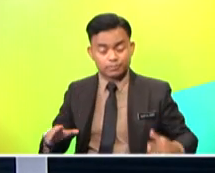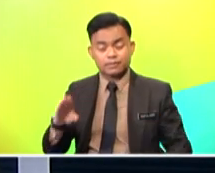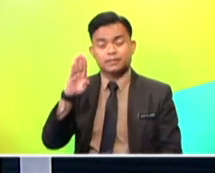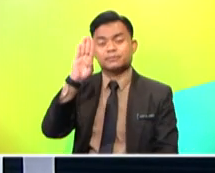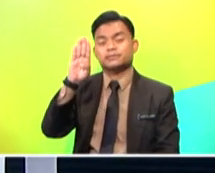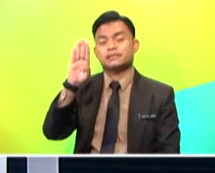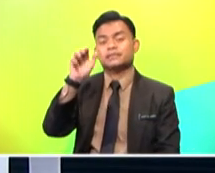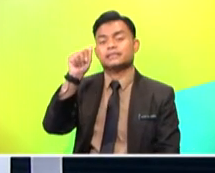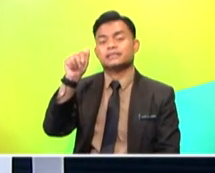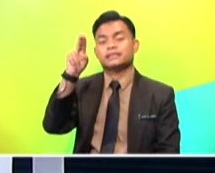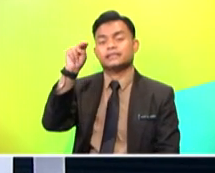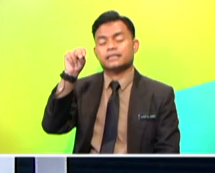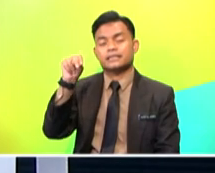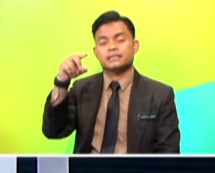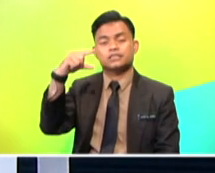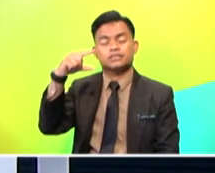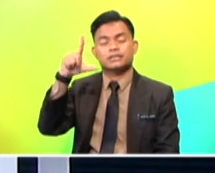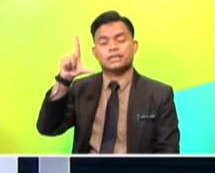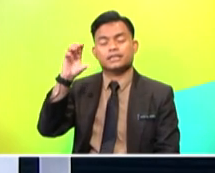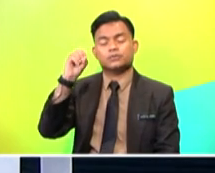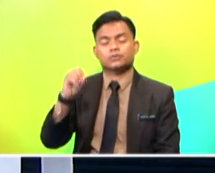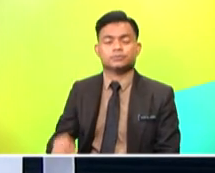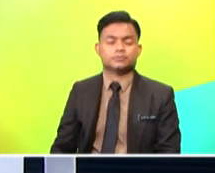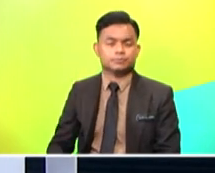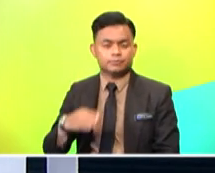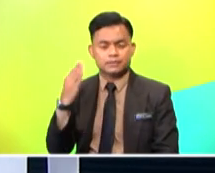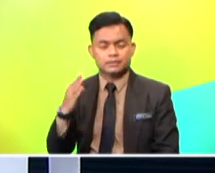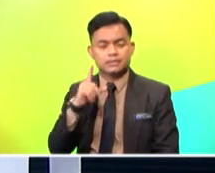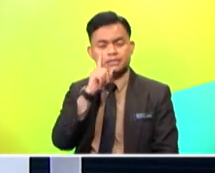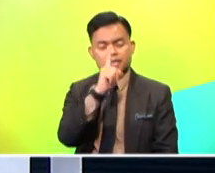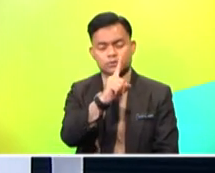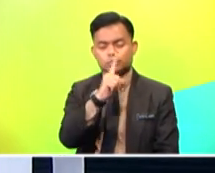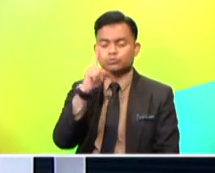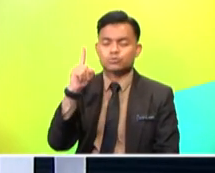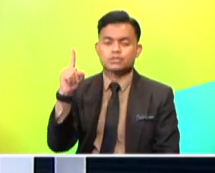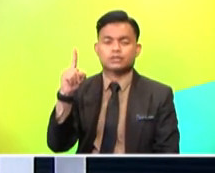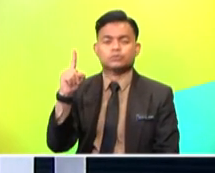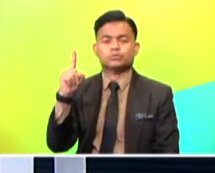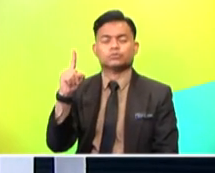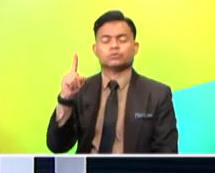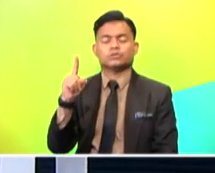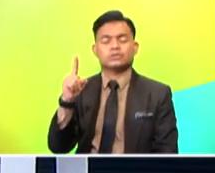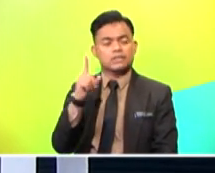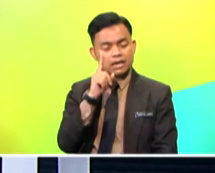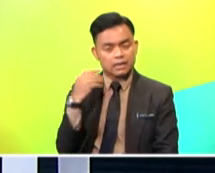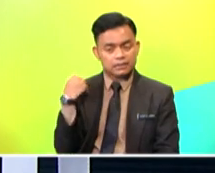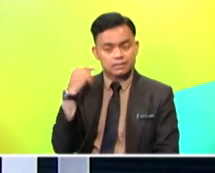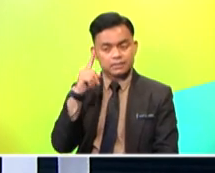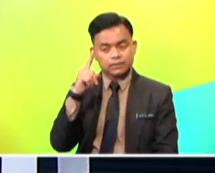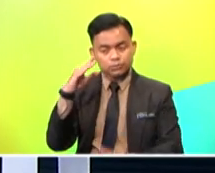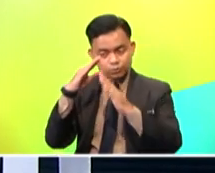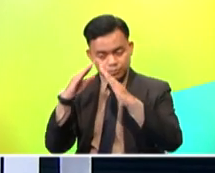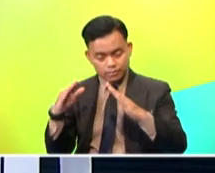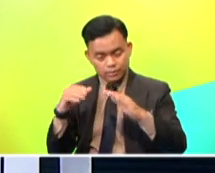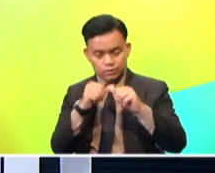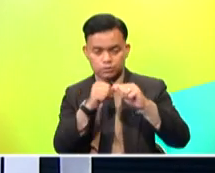banglo. Selalunya rumah tu ialah sebiji-sebiji. Rumah satu, lepas tu jarak, rumah satu. Rumah banglo ciri